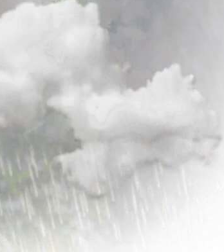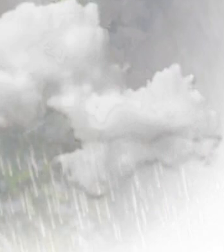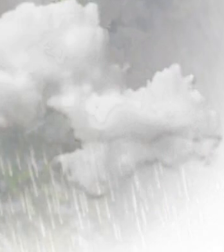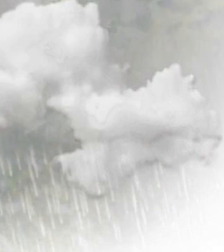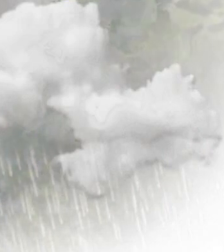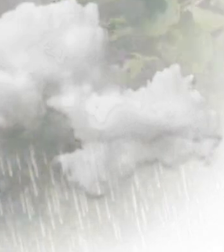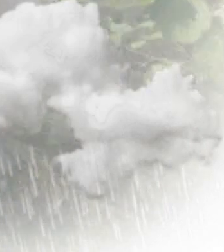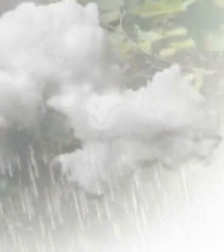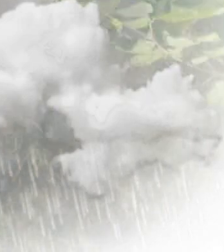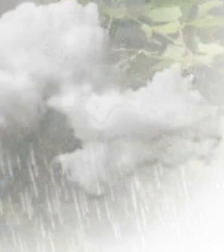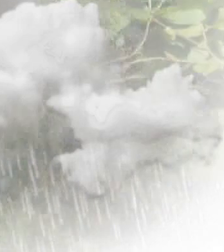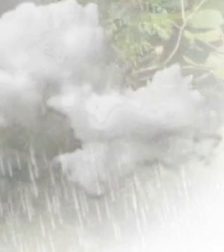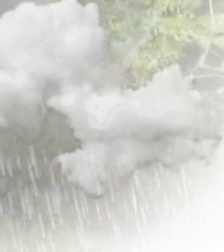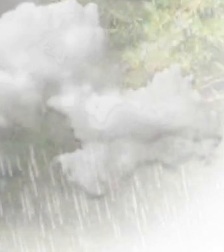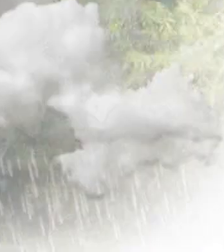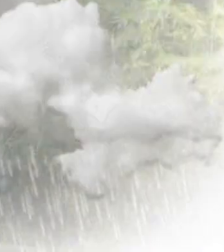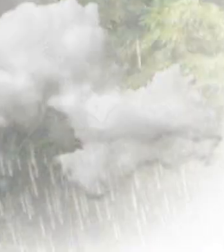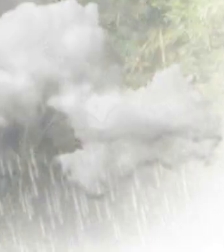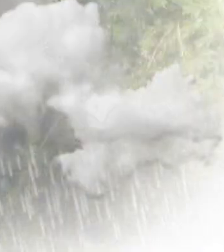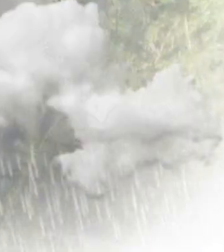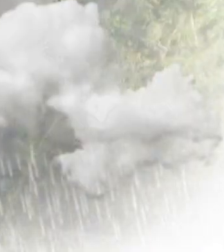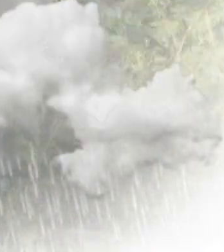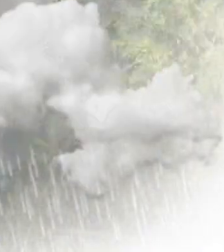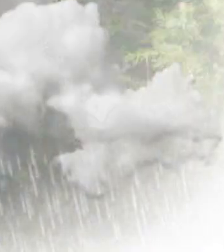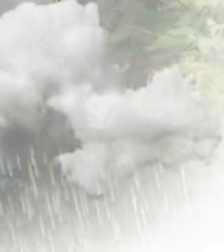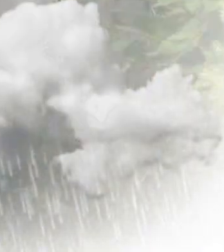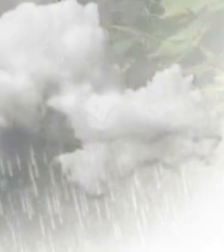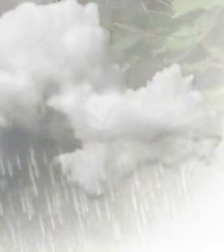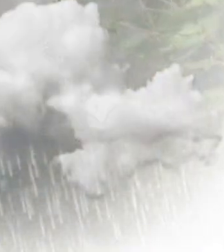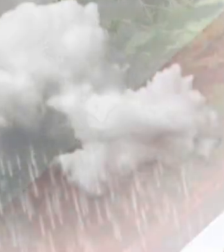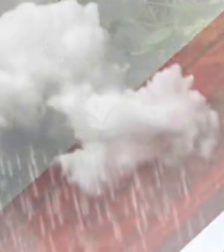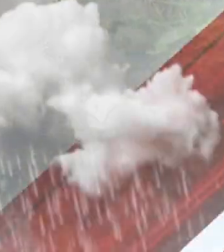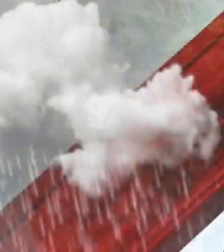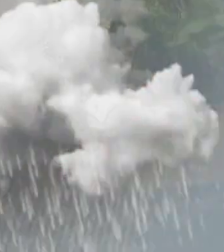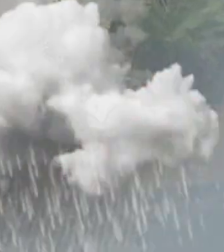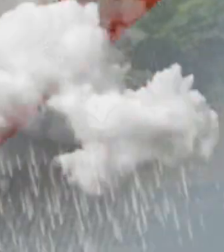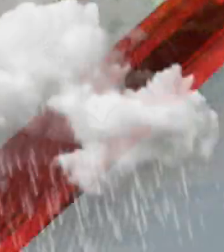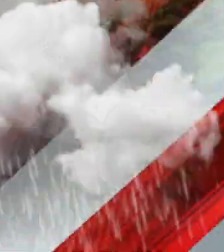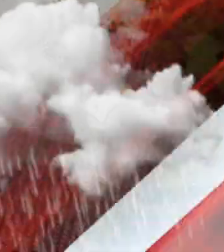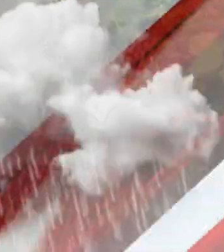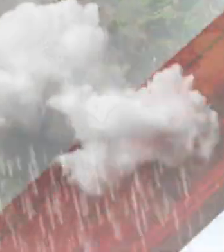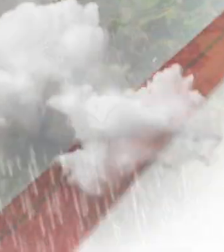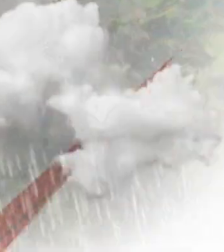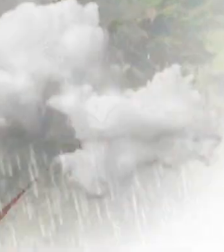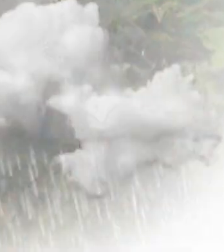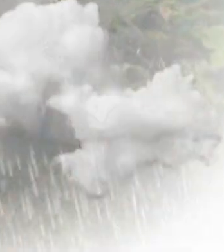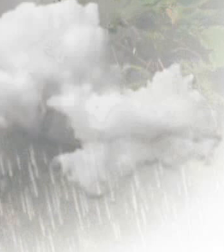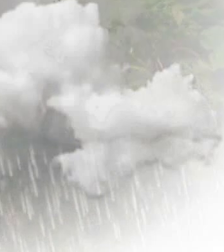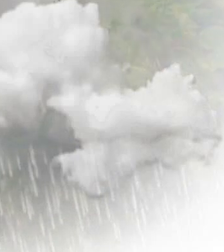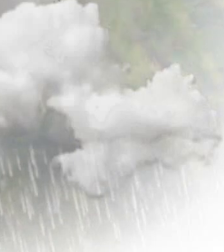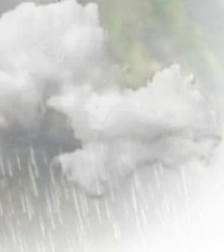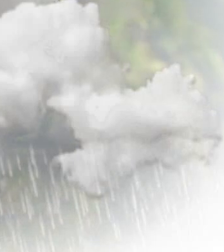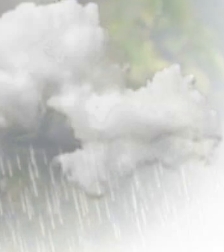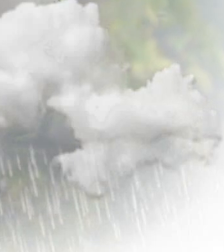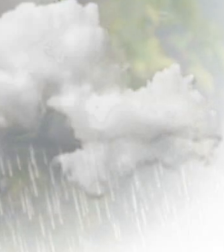метра на секунду у наго грудку коле 15 градусов тепла ранец и до плюс 20 мин и